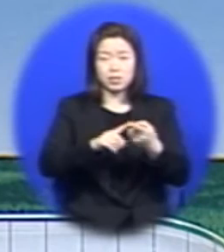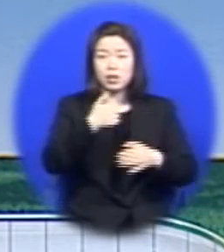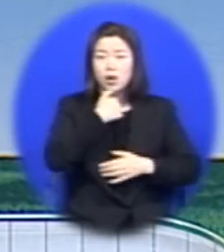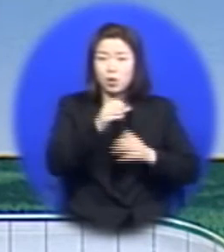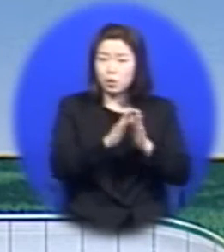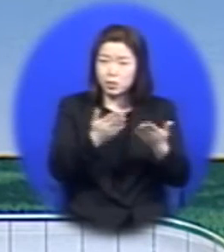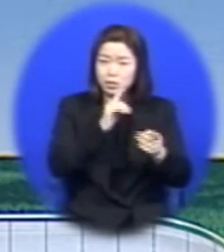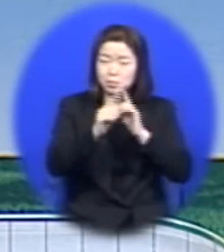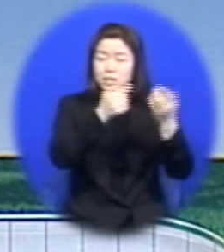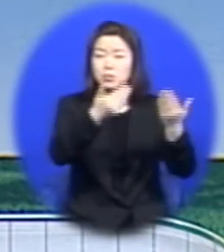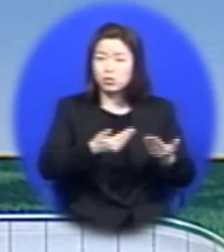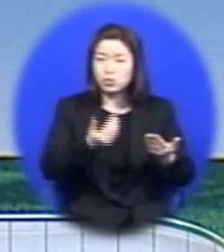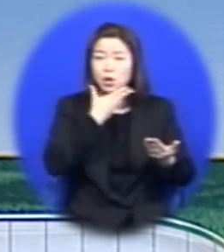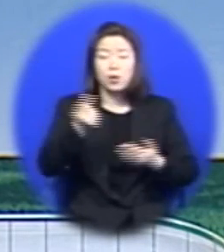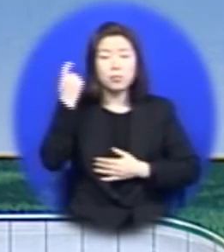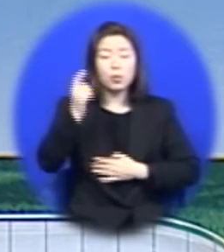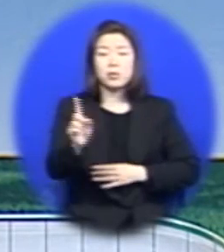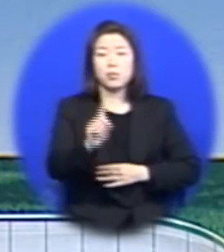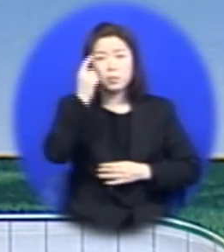로마서에서 우리에게 말씀해 주는 복음이 뭡니까?